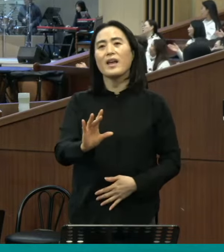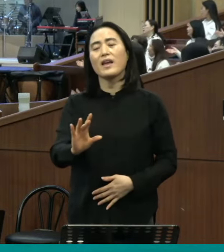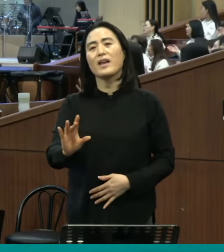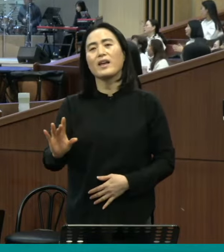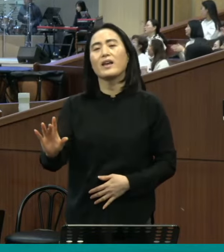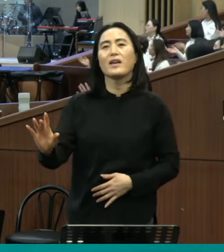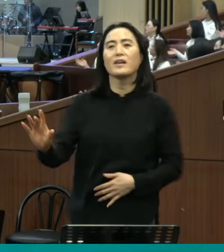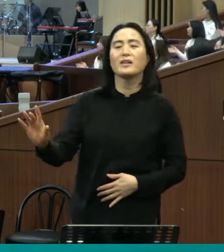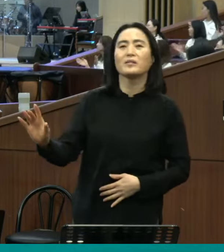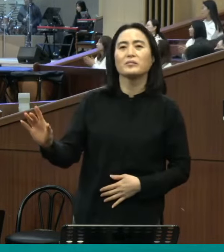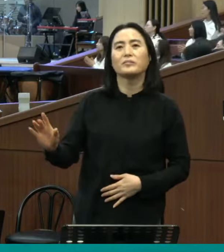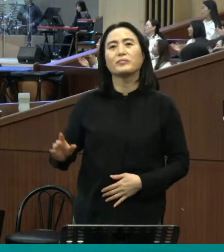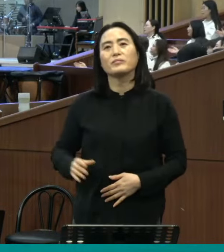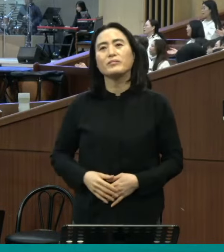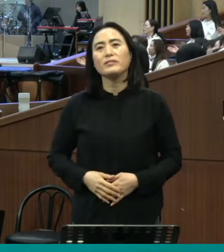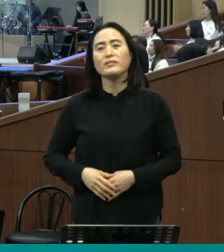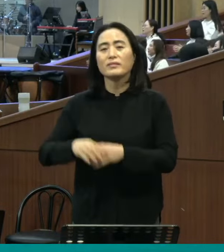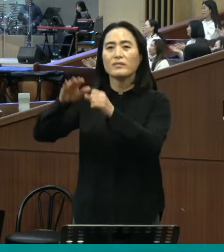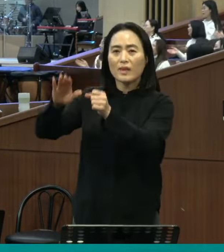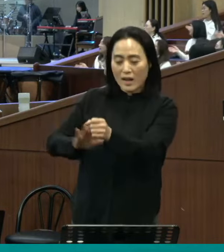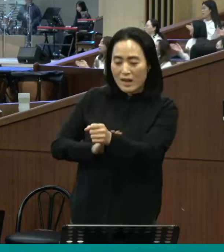좌절뿐이네. 사랑하는 나의 주님,